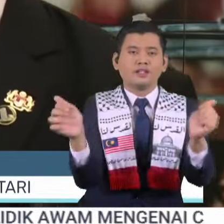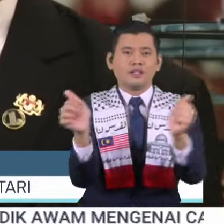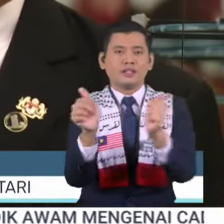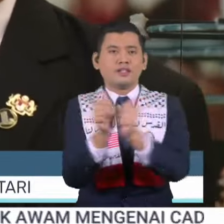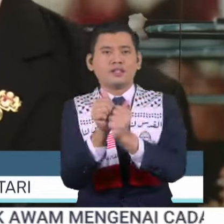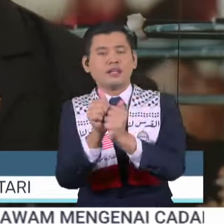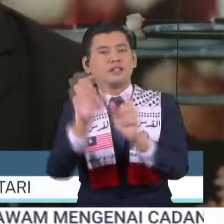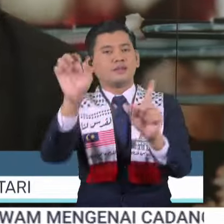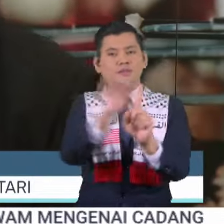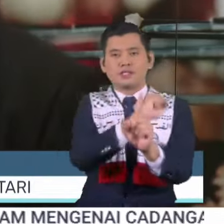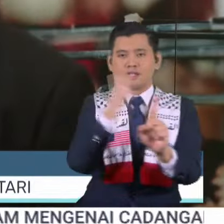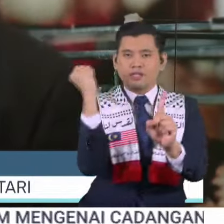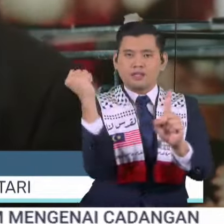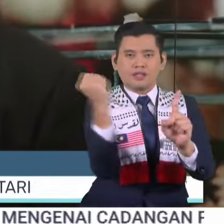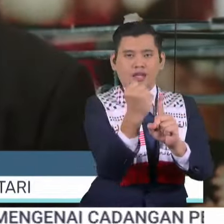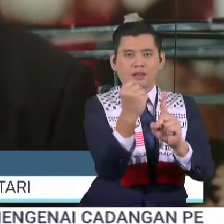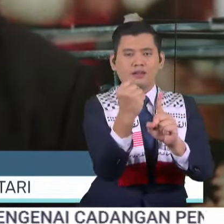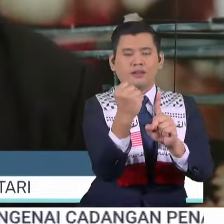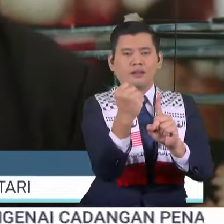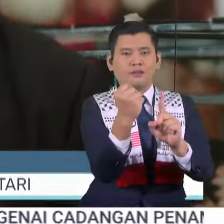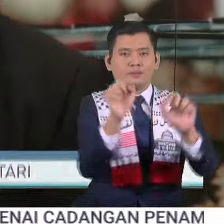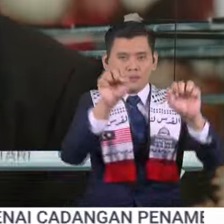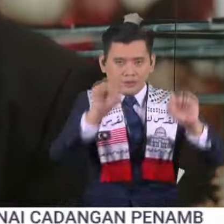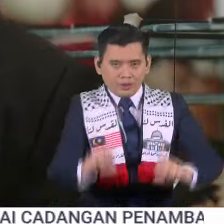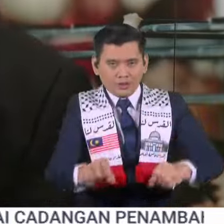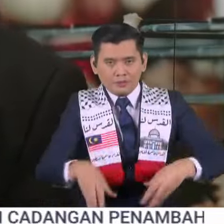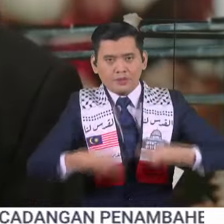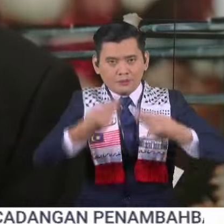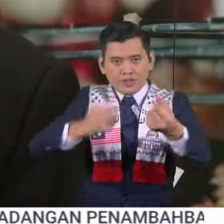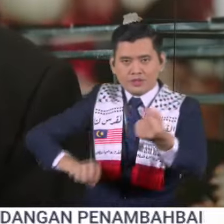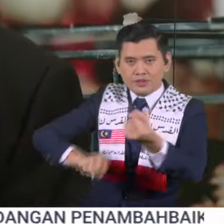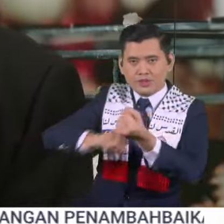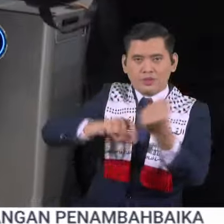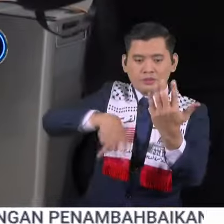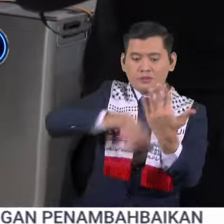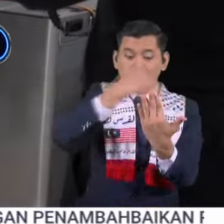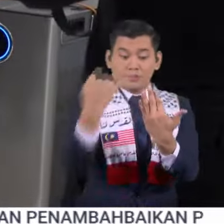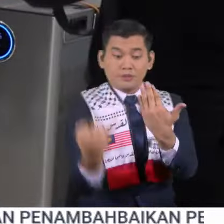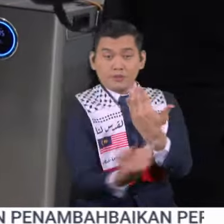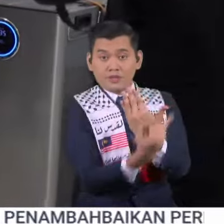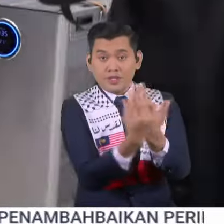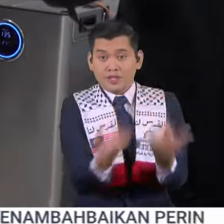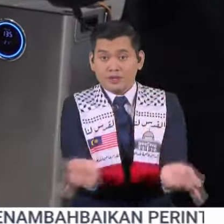technology. Itu yang amat kita boleh memberi sokongan projek seperti ini.